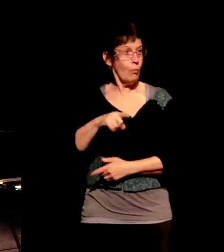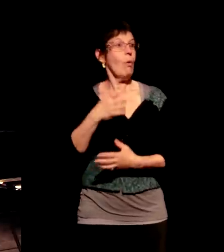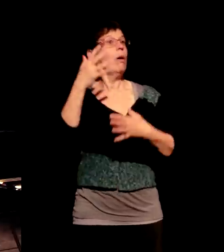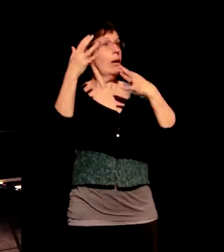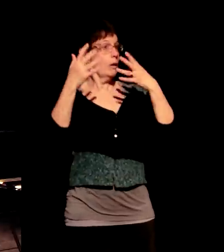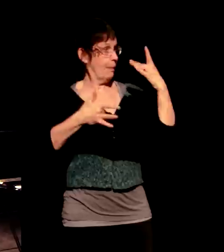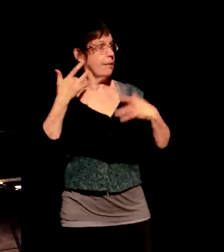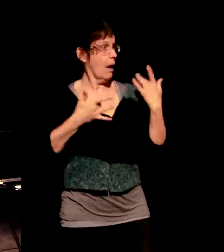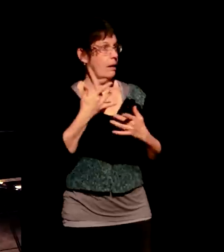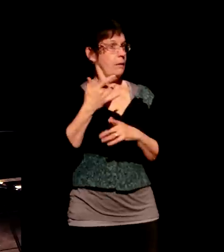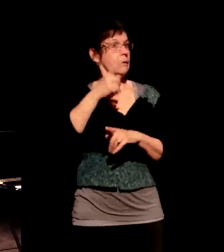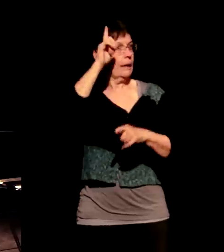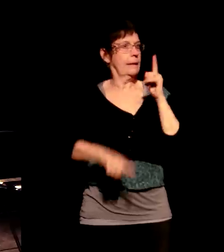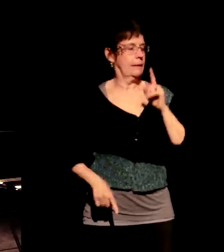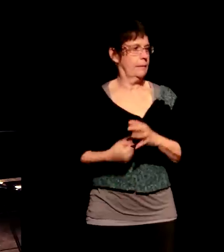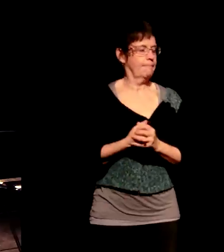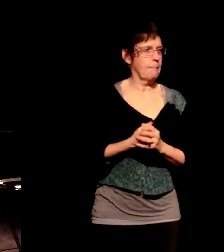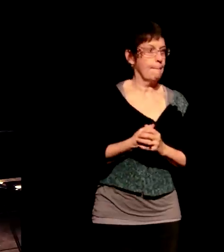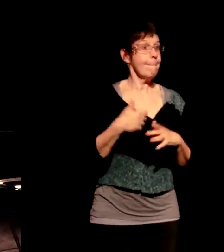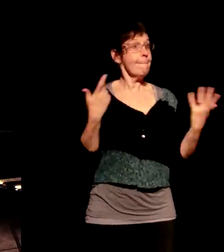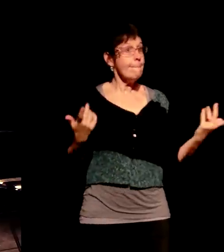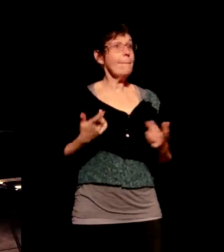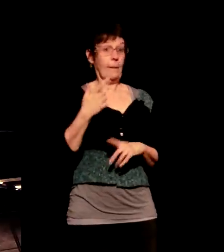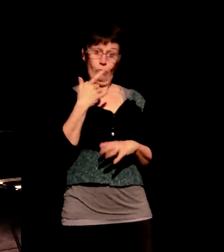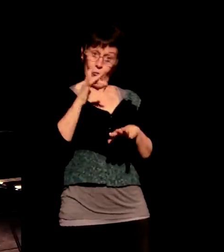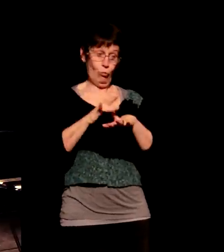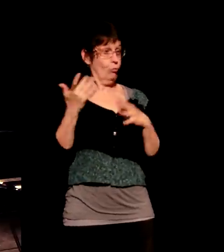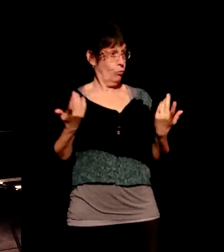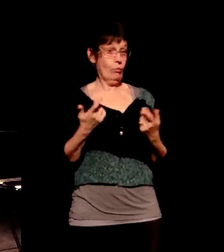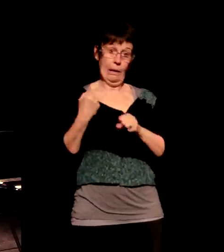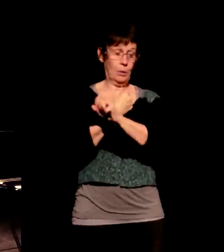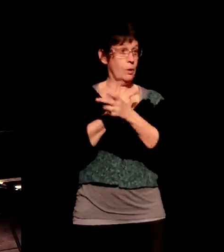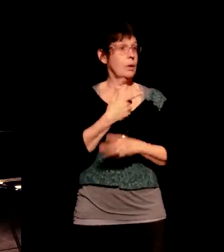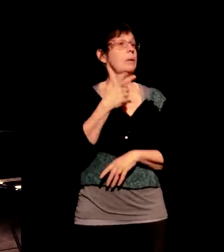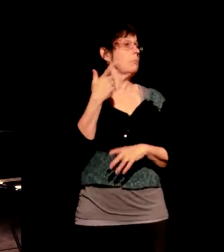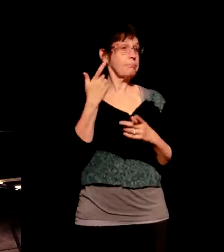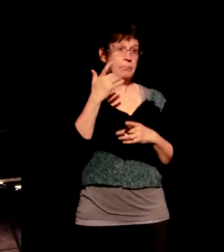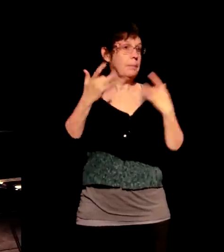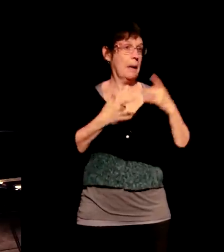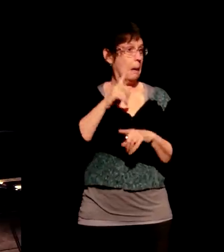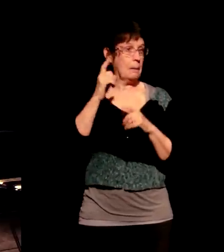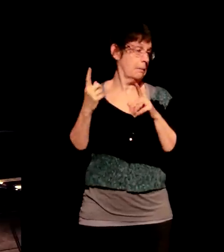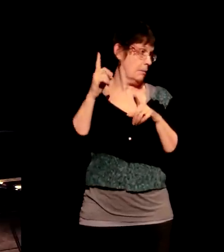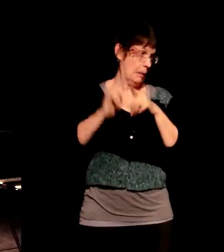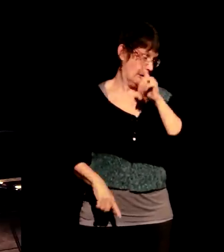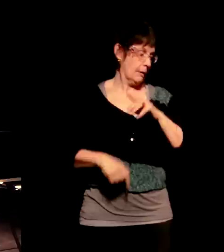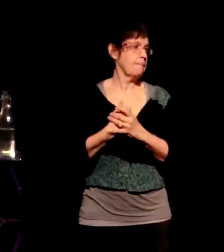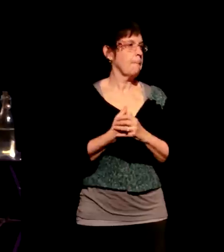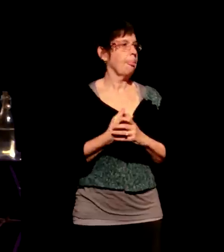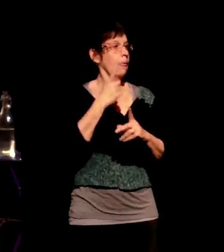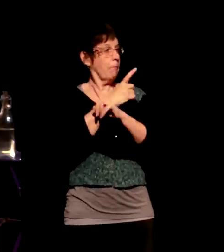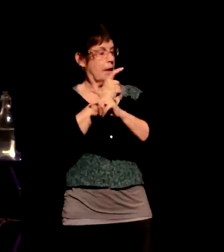le DVD du film est interdit, etc. Et puis, il y a une certaine unanimité médiatique, politique, etc.,